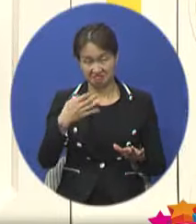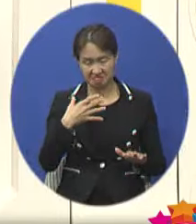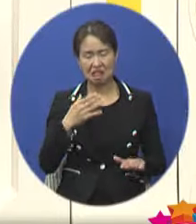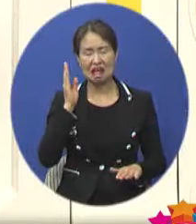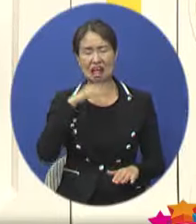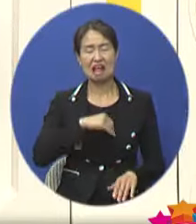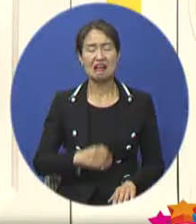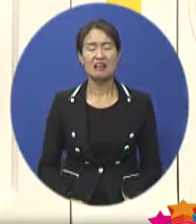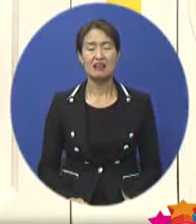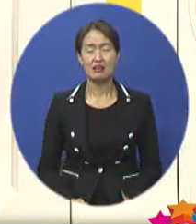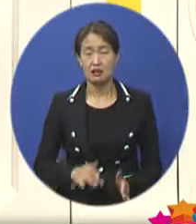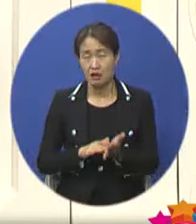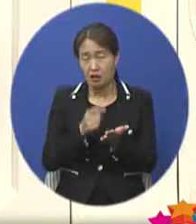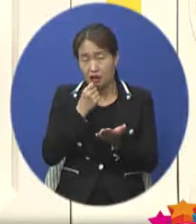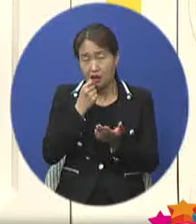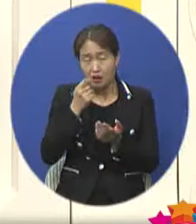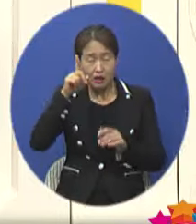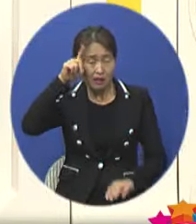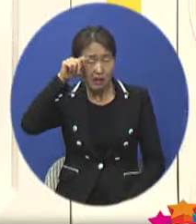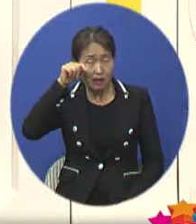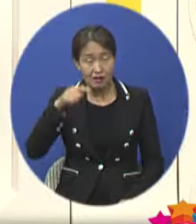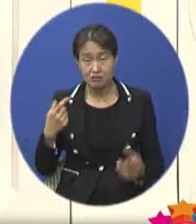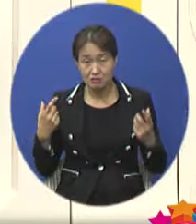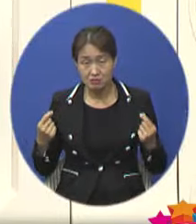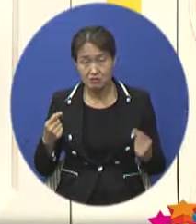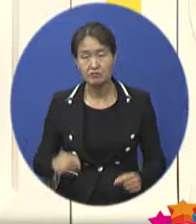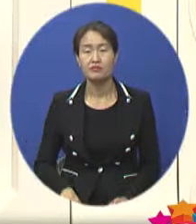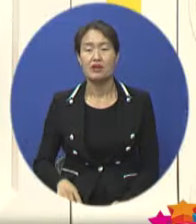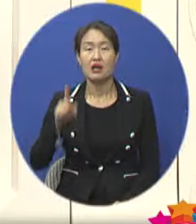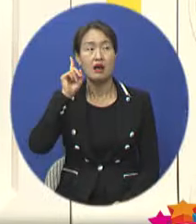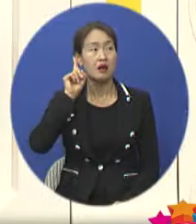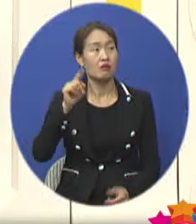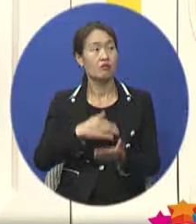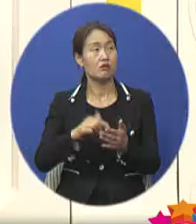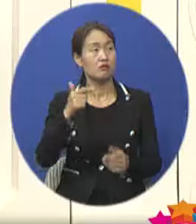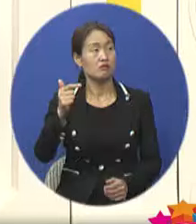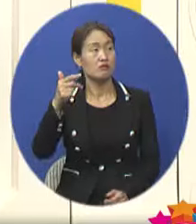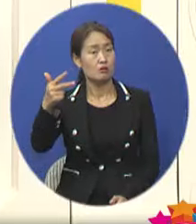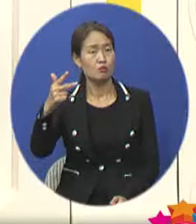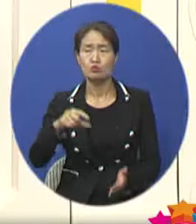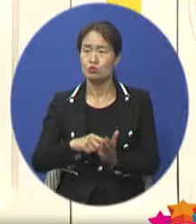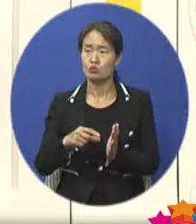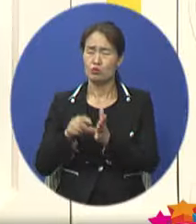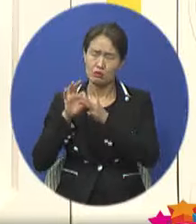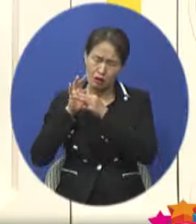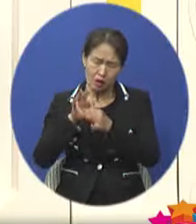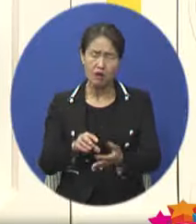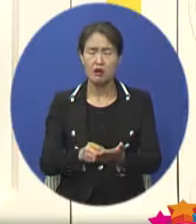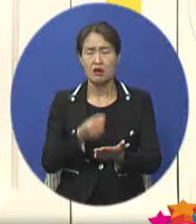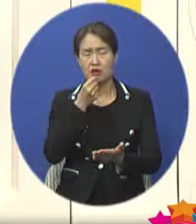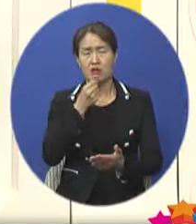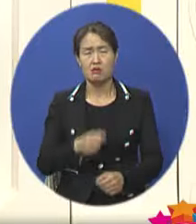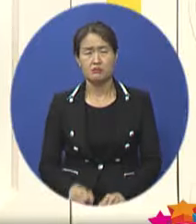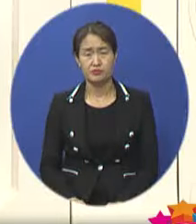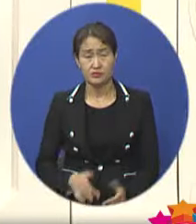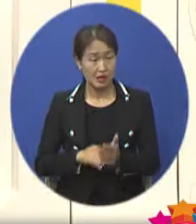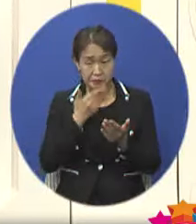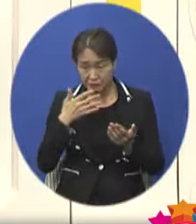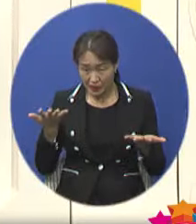예. 네. 약을 매일 드시죠? 매일 하루에 6번씩 7번씩 먹어요. 여섯 일곱 번을. 그렇죠. 약을 예. 안